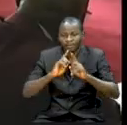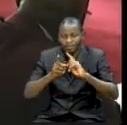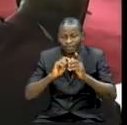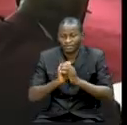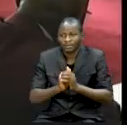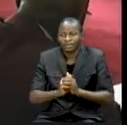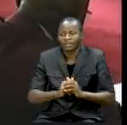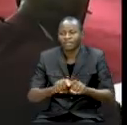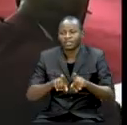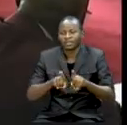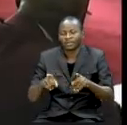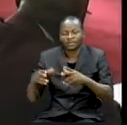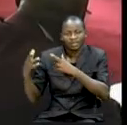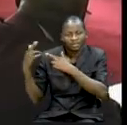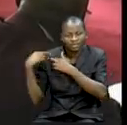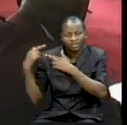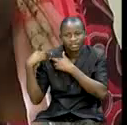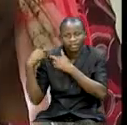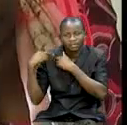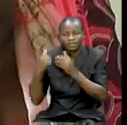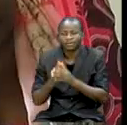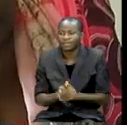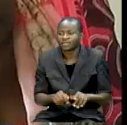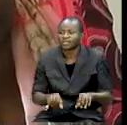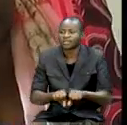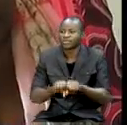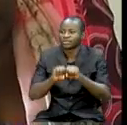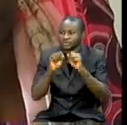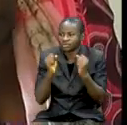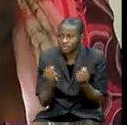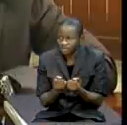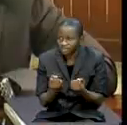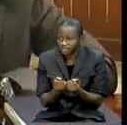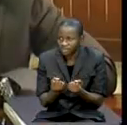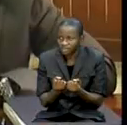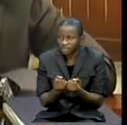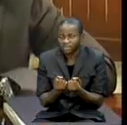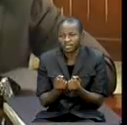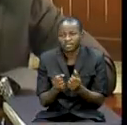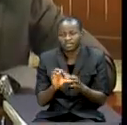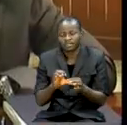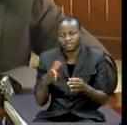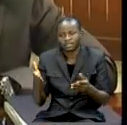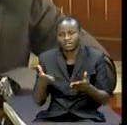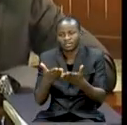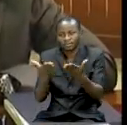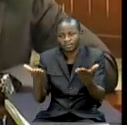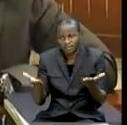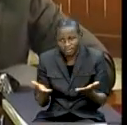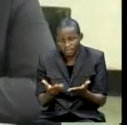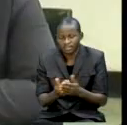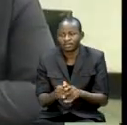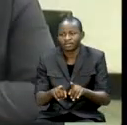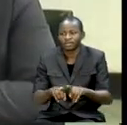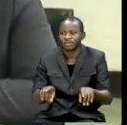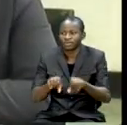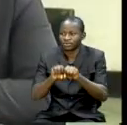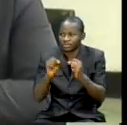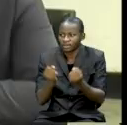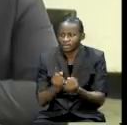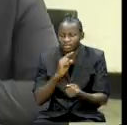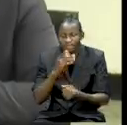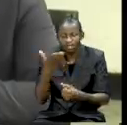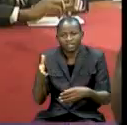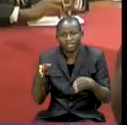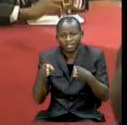des entreprises minières, des négociants, des services des mines, du CEEC et du CESCAM. C'était d'abord pour les remercier de